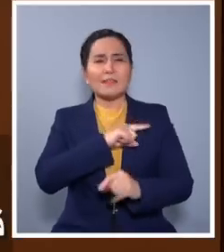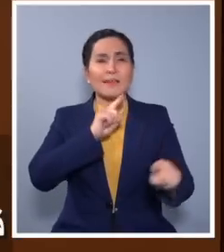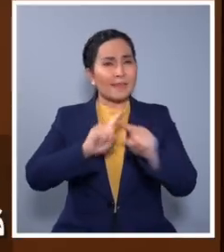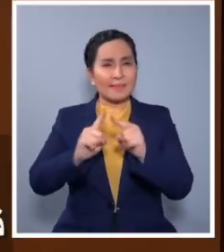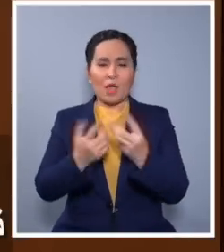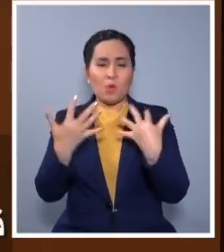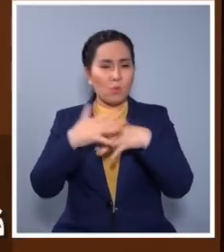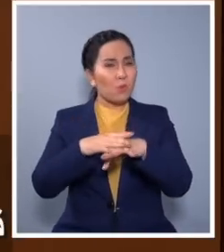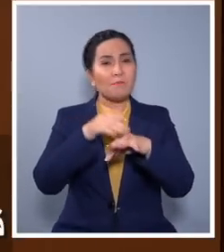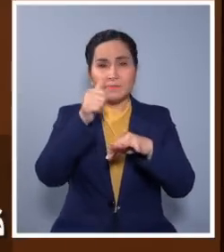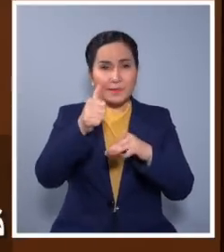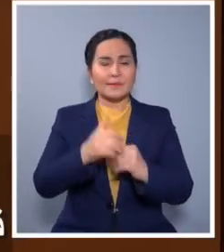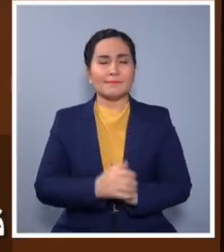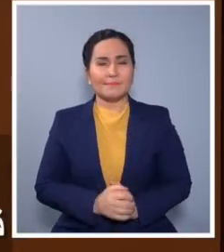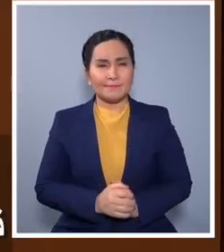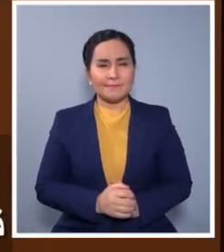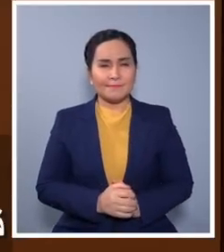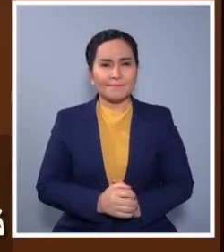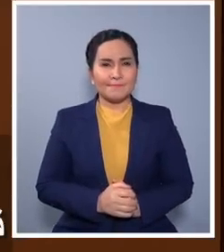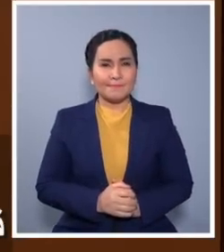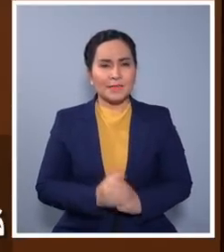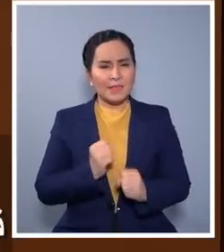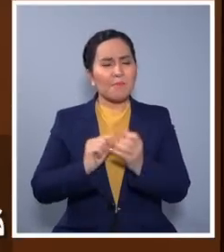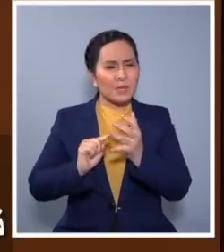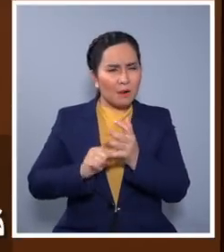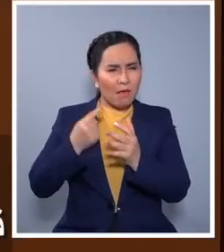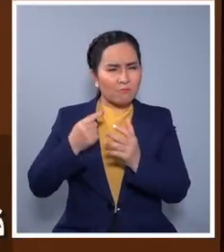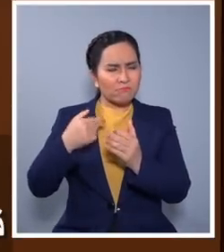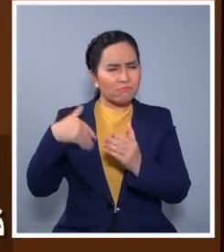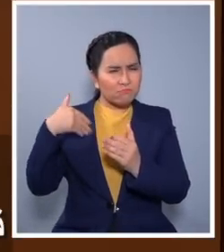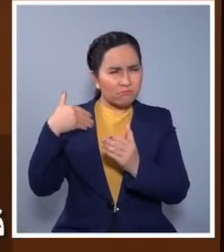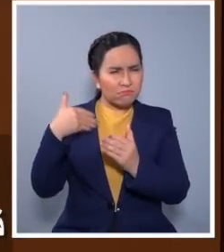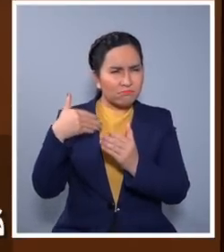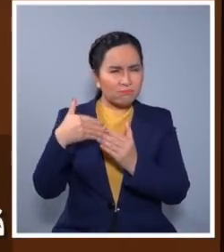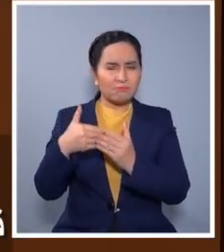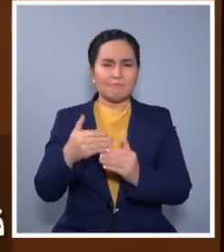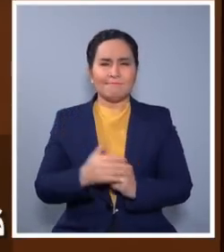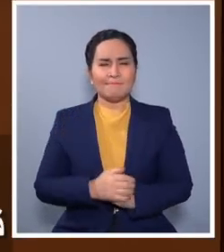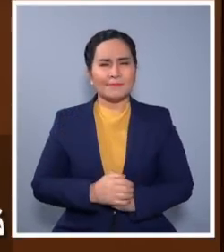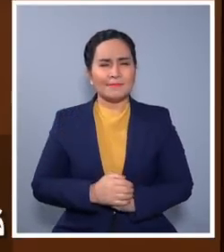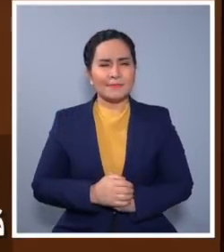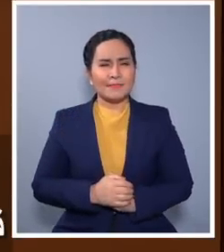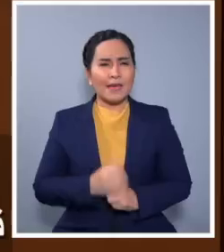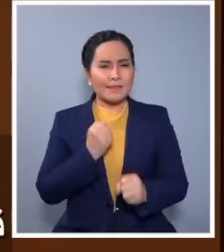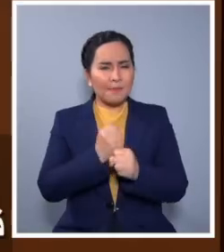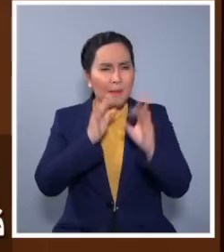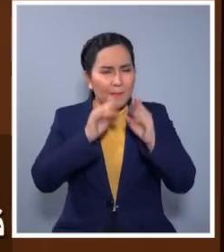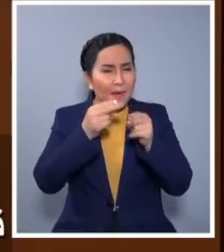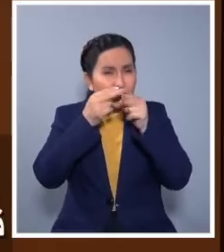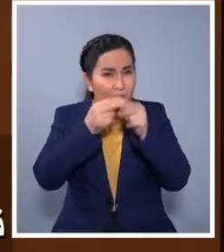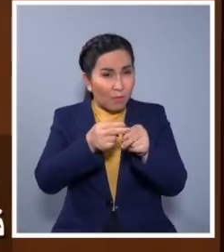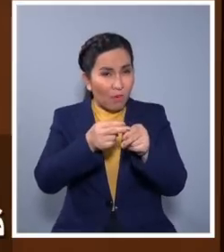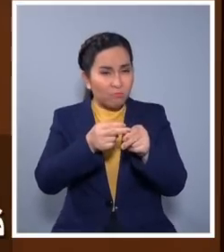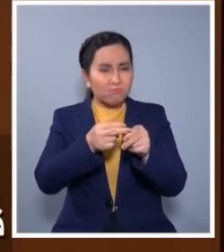ในช่วงแรกเนี่ยก็ถือว่าเป็นการทำงานเฉพาะศาสนิก